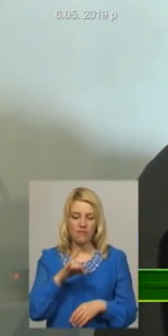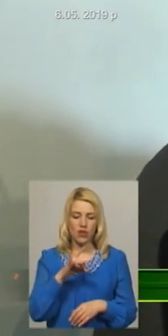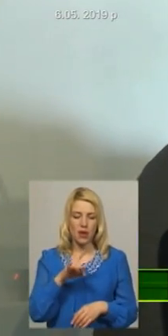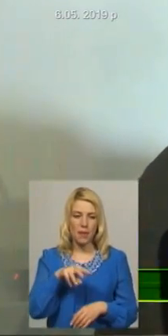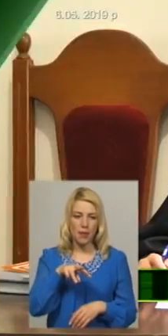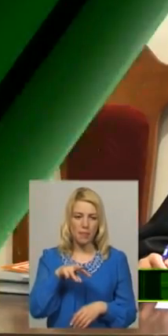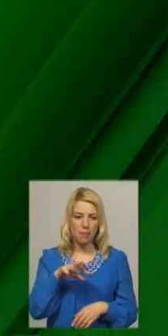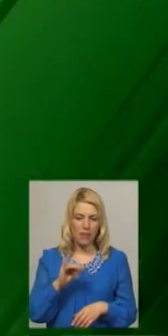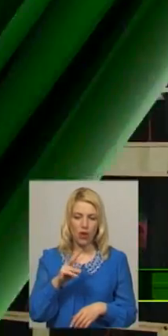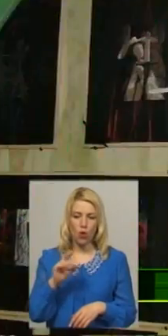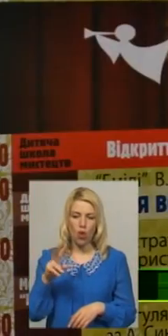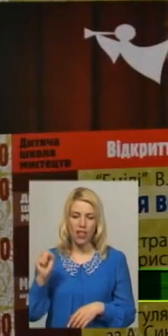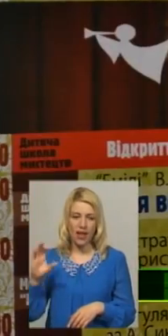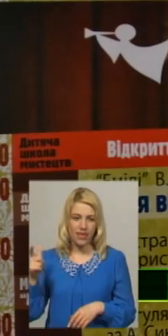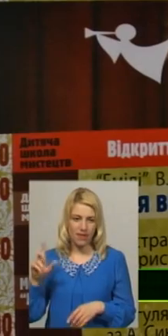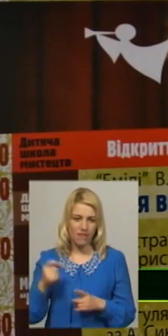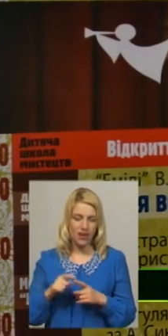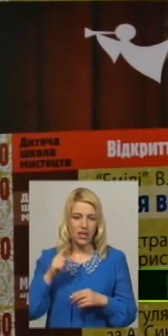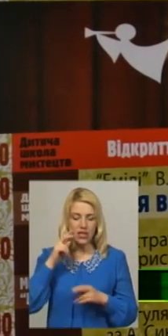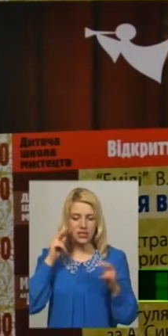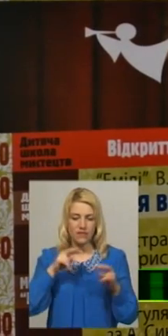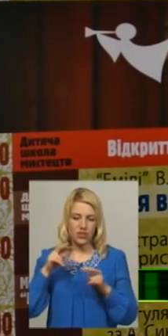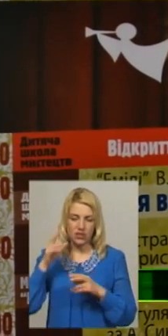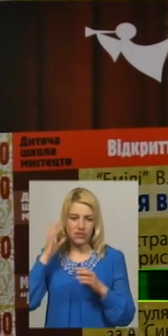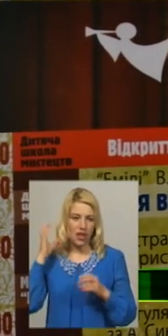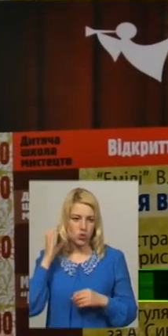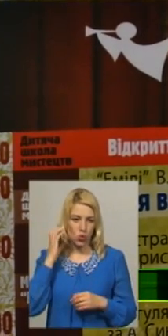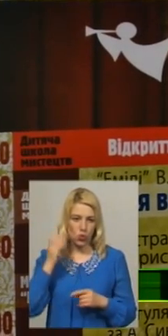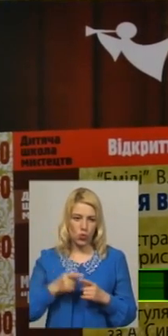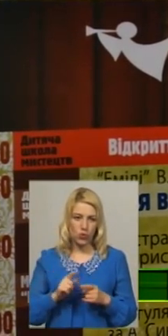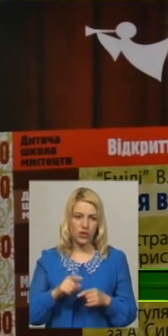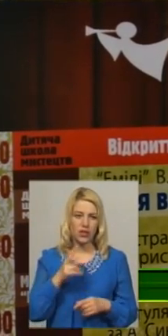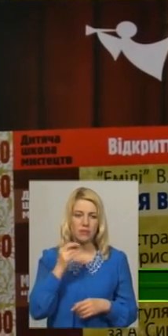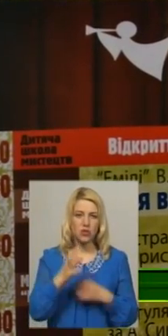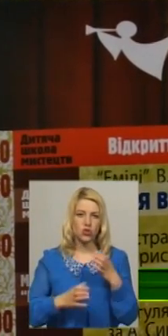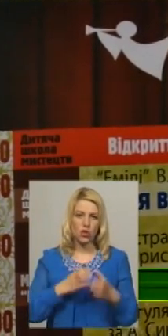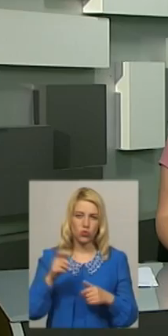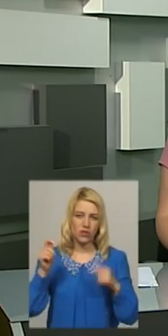смертельної ДТП. 9 моновистав покажуть на 21-му міжнародному фестивалі «Відлуння».